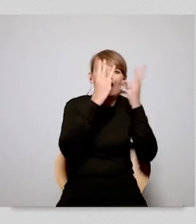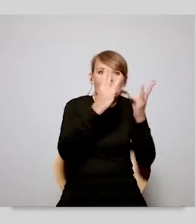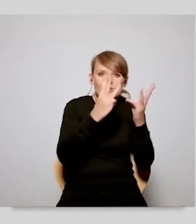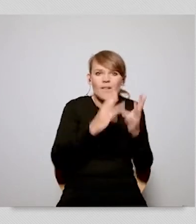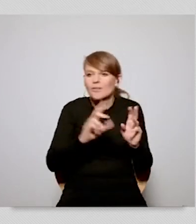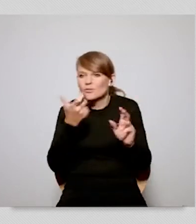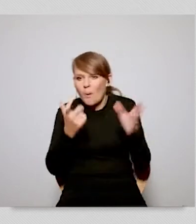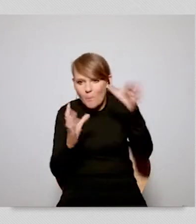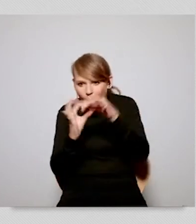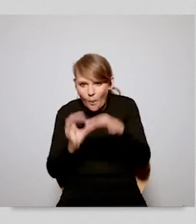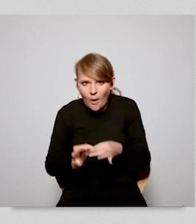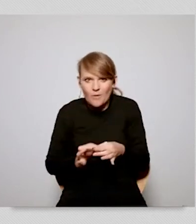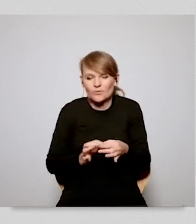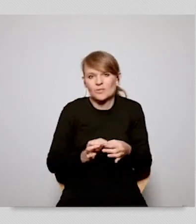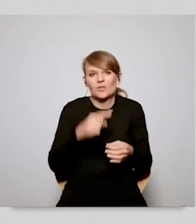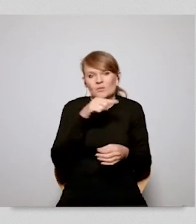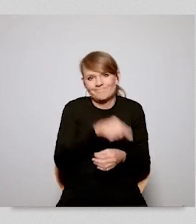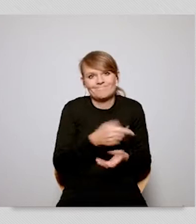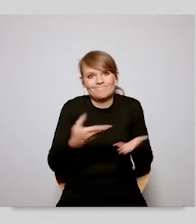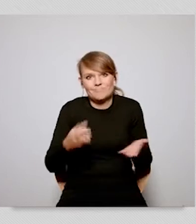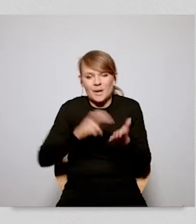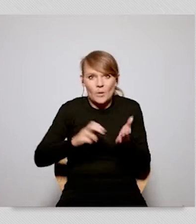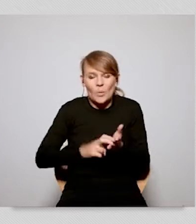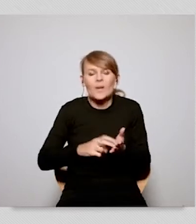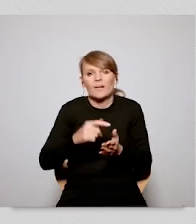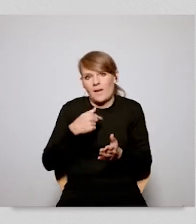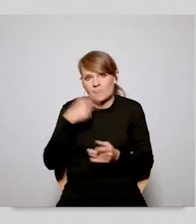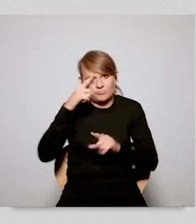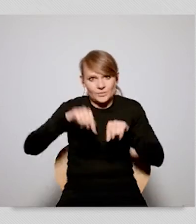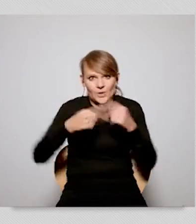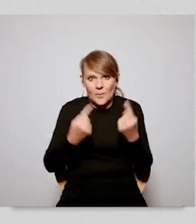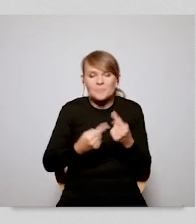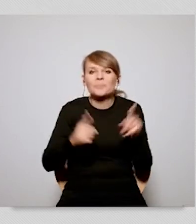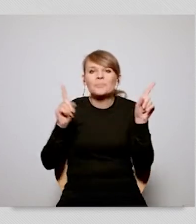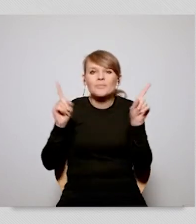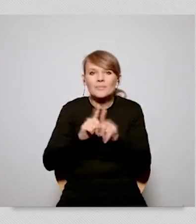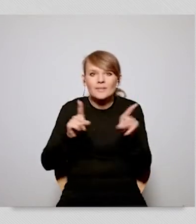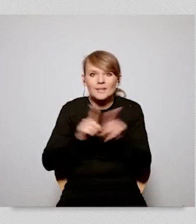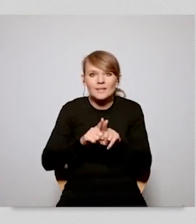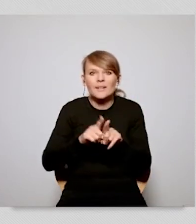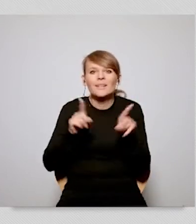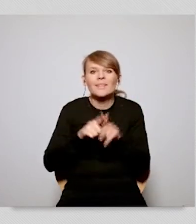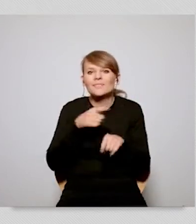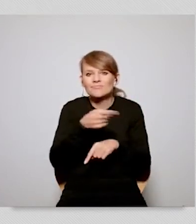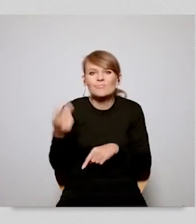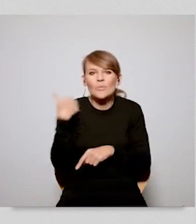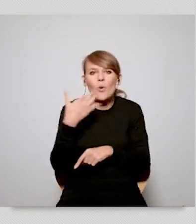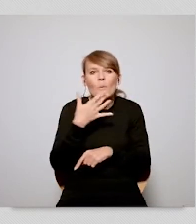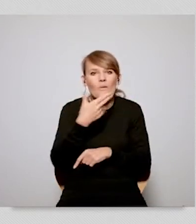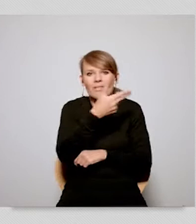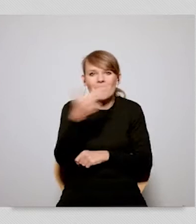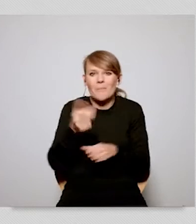duże przekonanie. I nawiązując też do tego właśnie też sprawiedliwej transformacji, o której mówiliście, no to